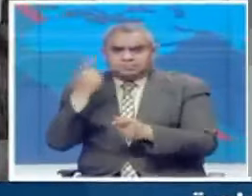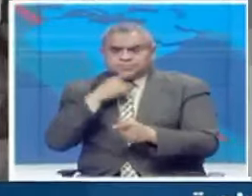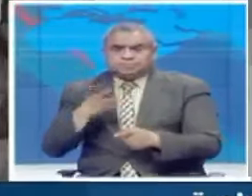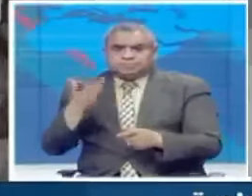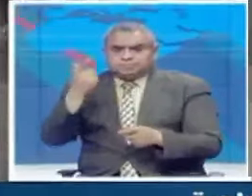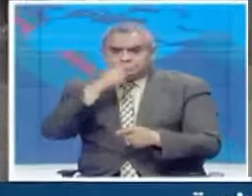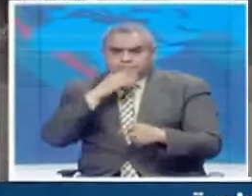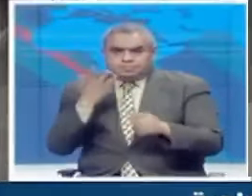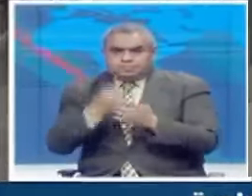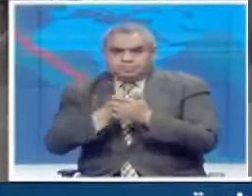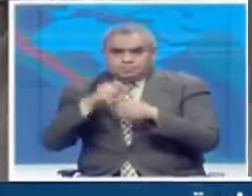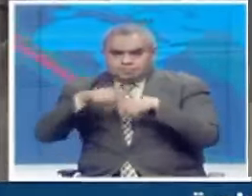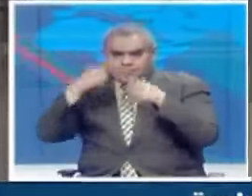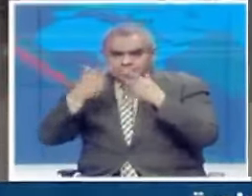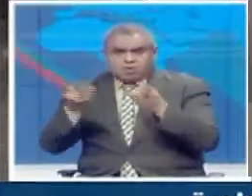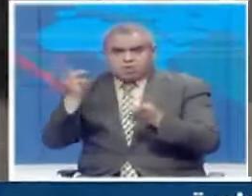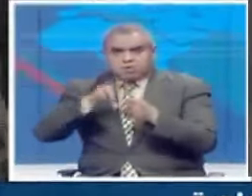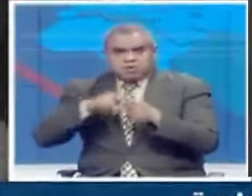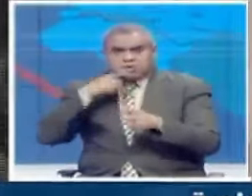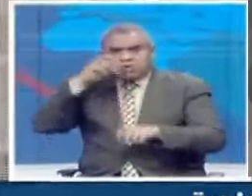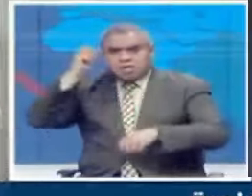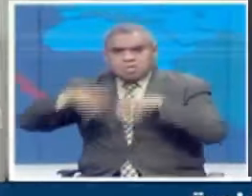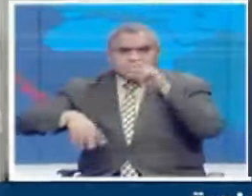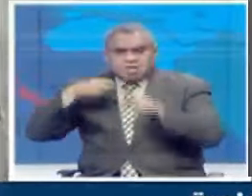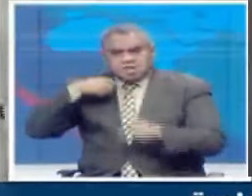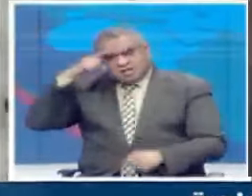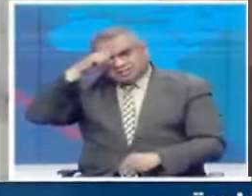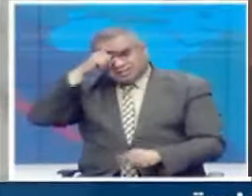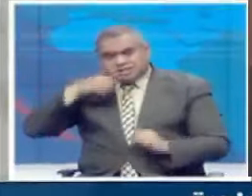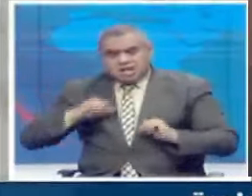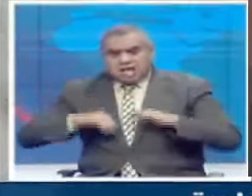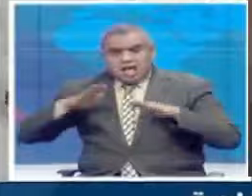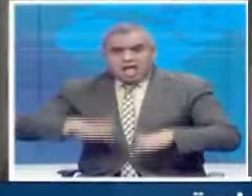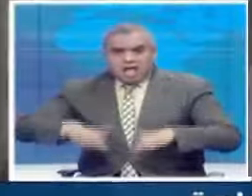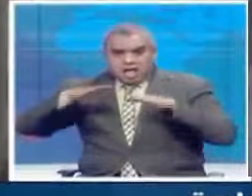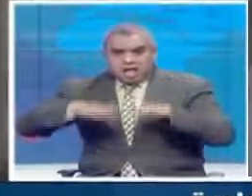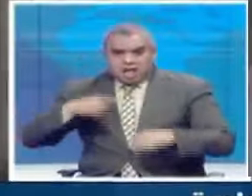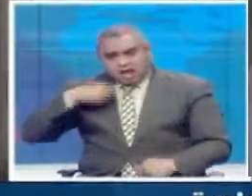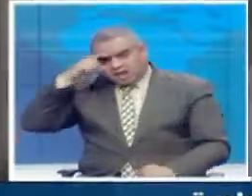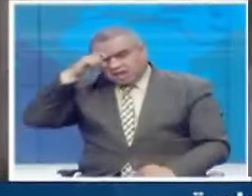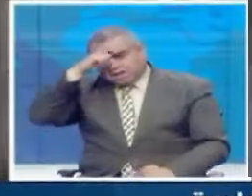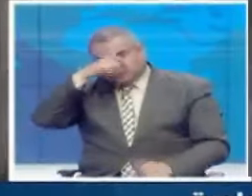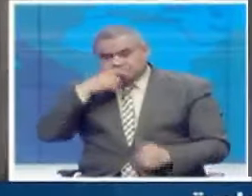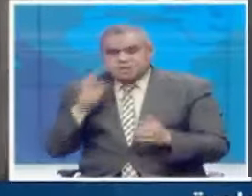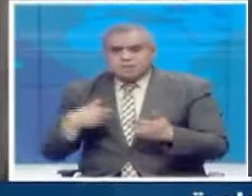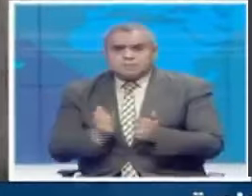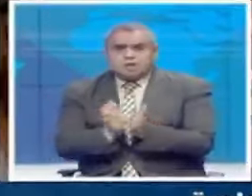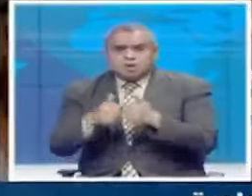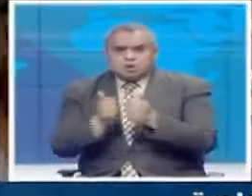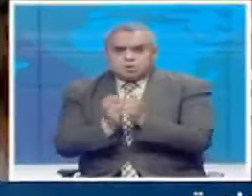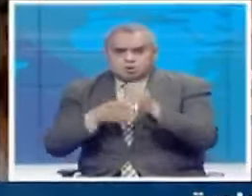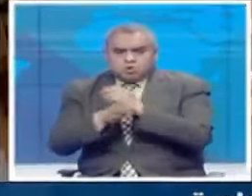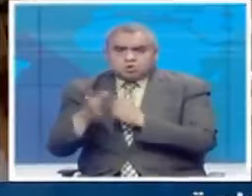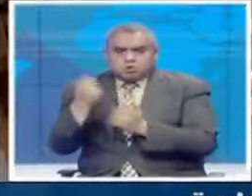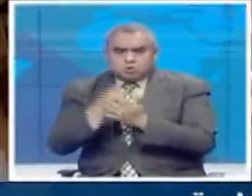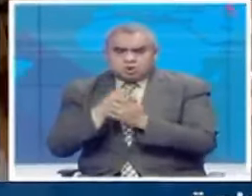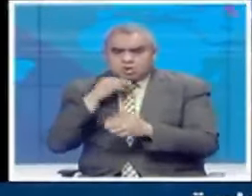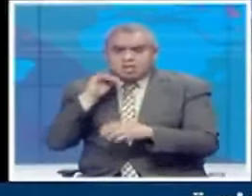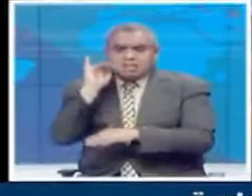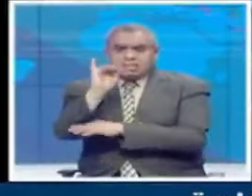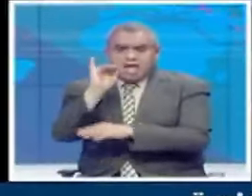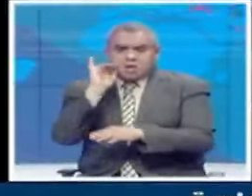موجة البرد والأمطار التي ضاعفت صعوبة الحياة اليومية للعائلات النازحة. دعوات